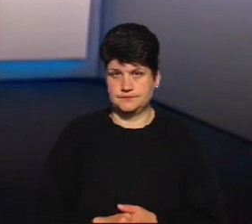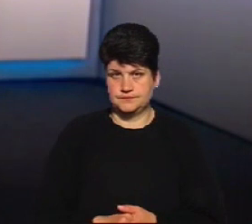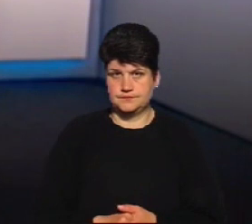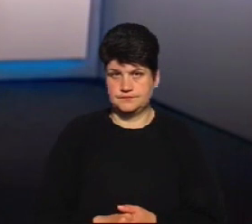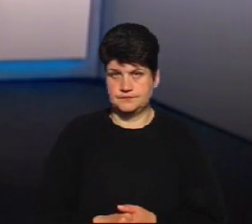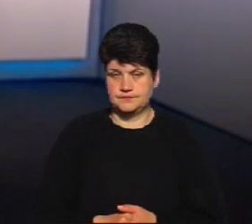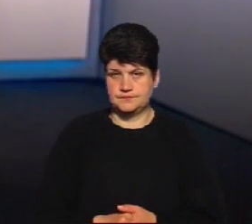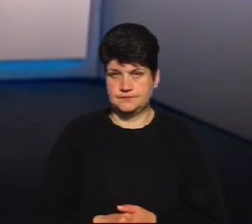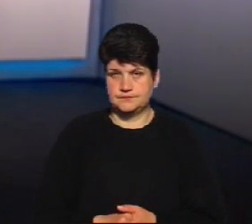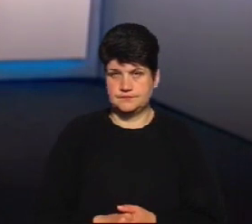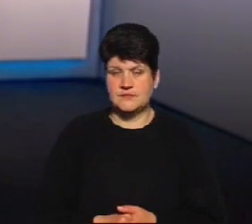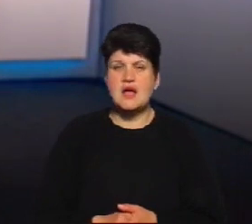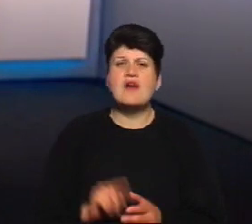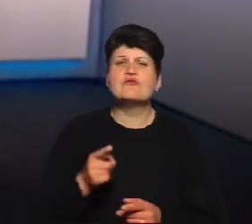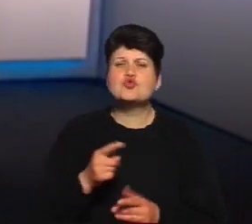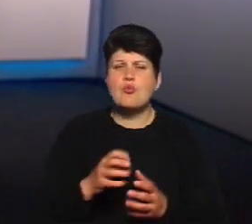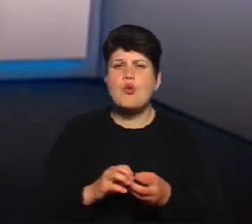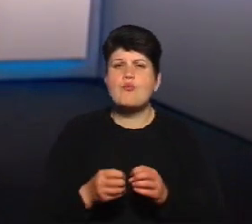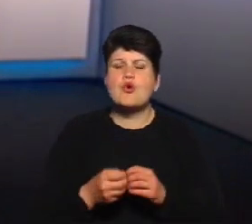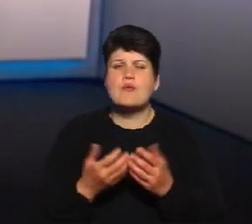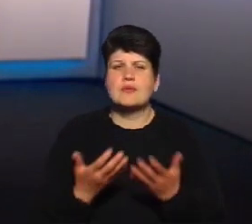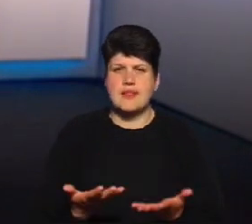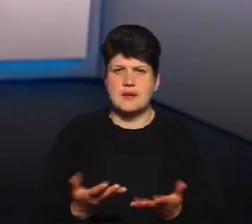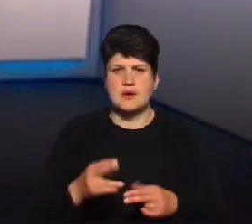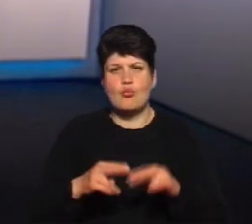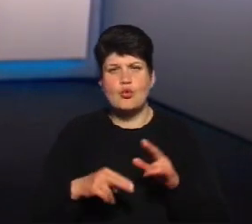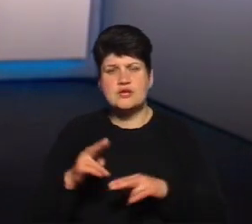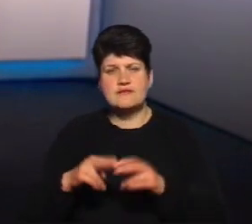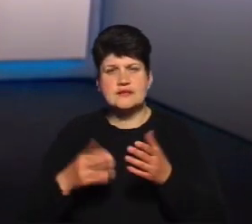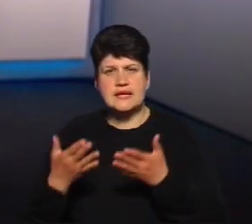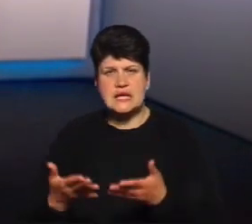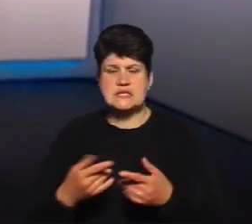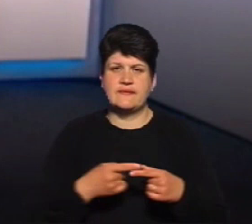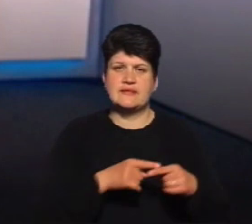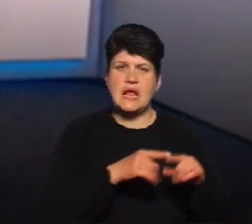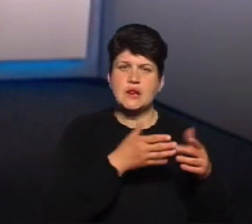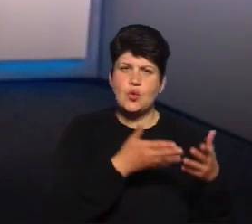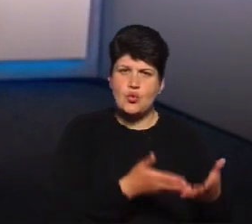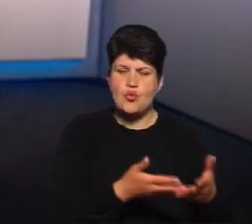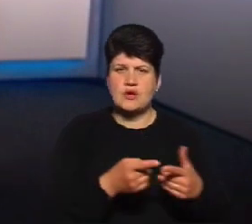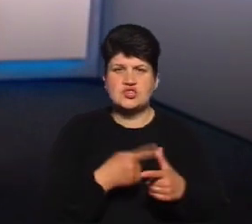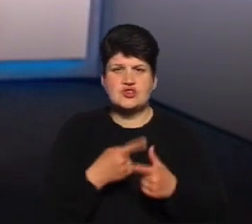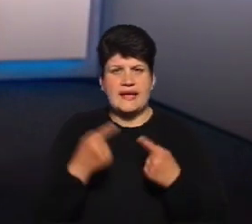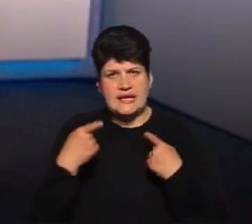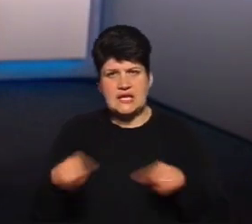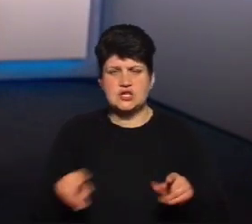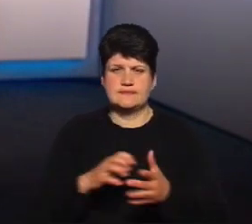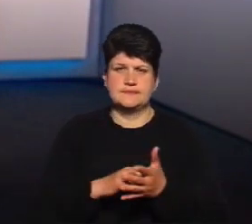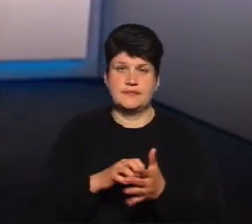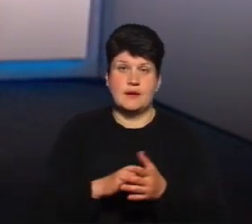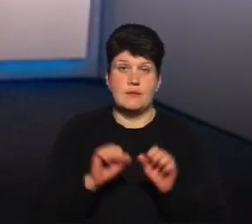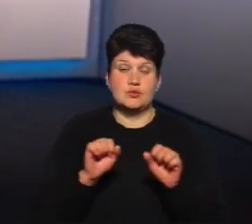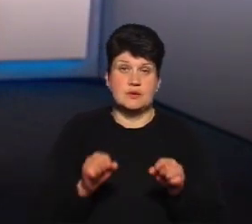А в чому проблема в будівництві, в технологіях? Чи якісь є об'єктивні причини? Чи, можливо, просто освоєння